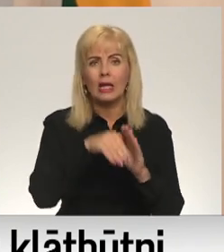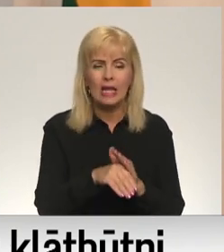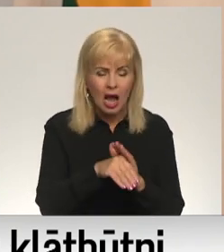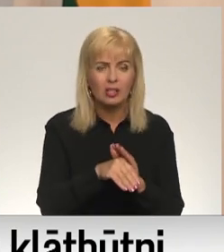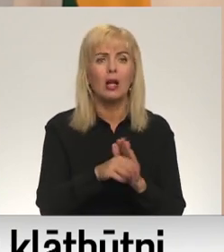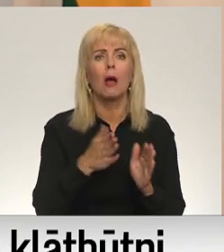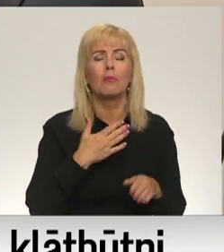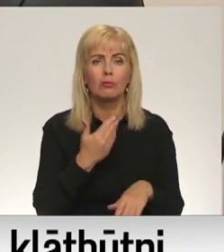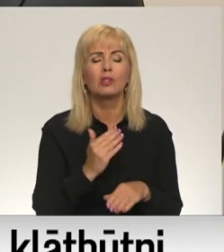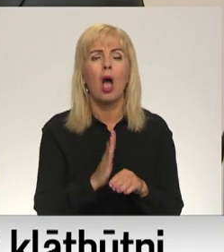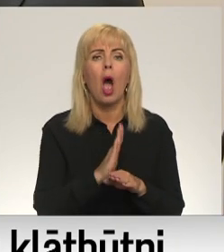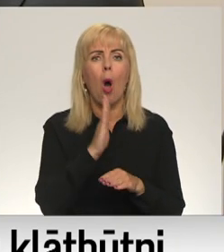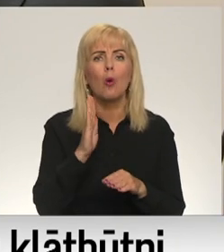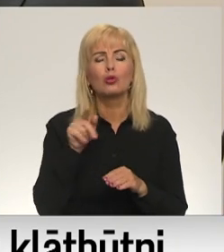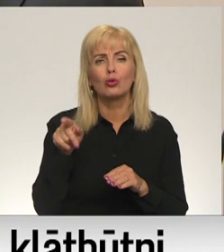austrumu flangā kopumā.